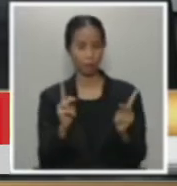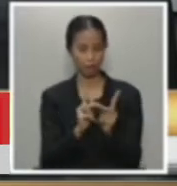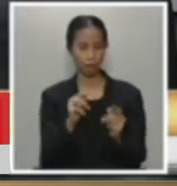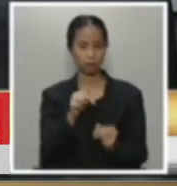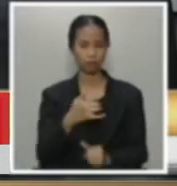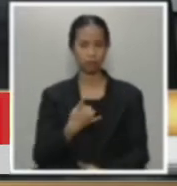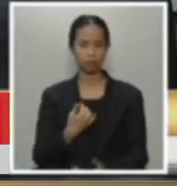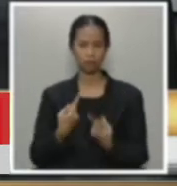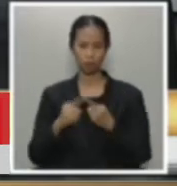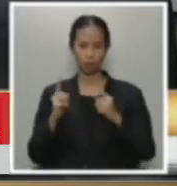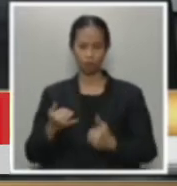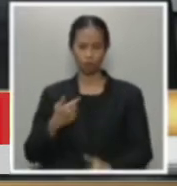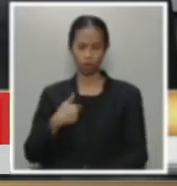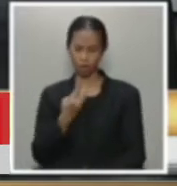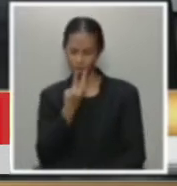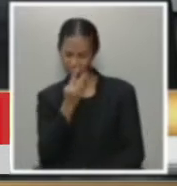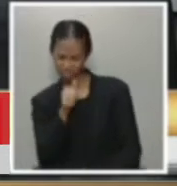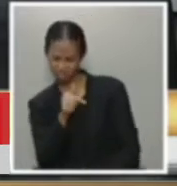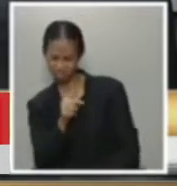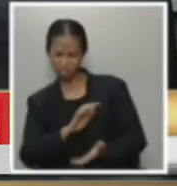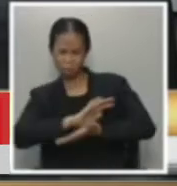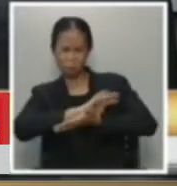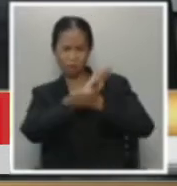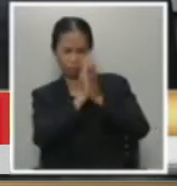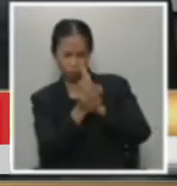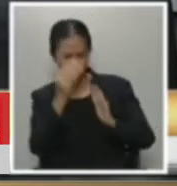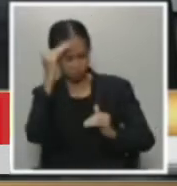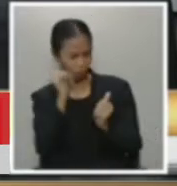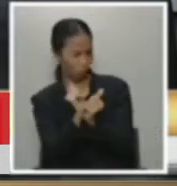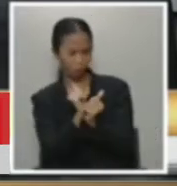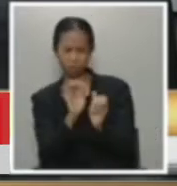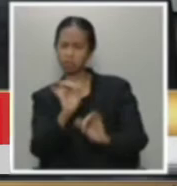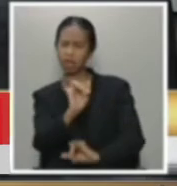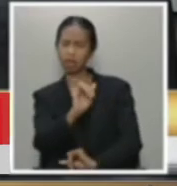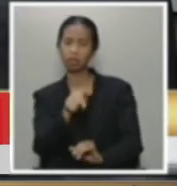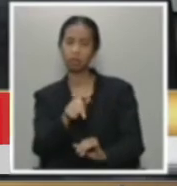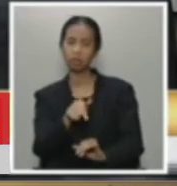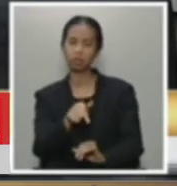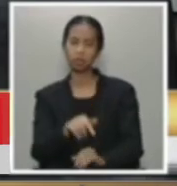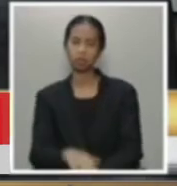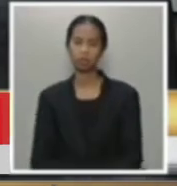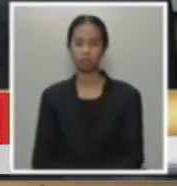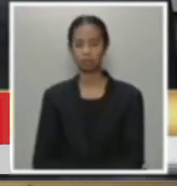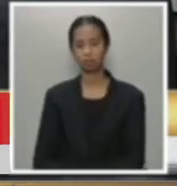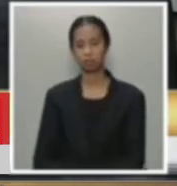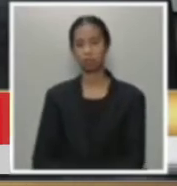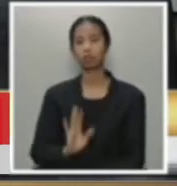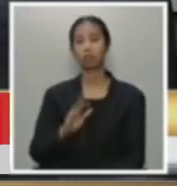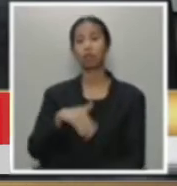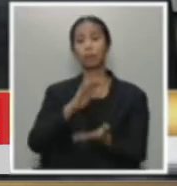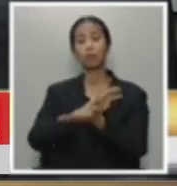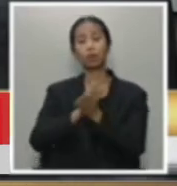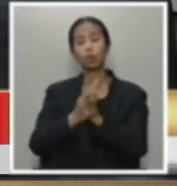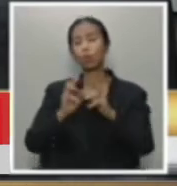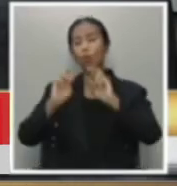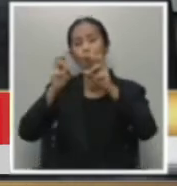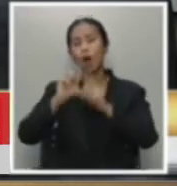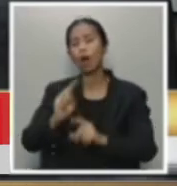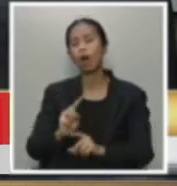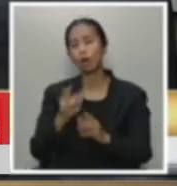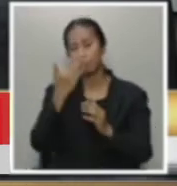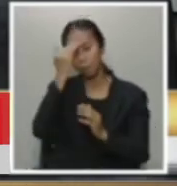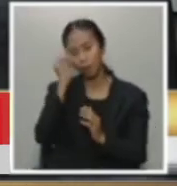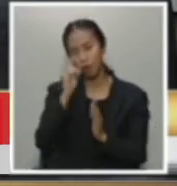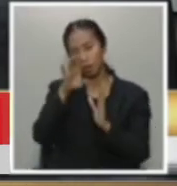ผมยังไม่เห็นชัดเจนว่าท่านปฏิรูปอะไรกับตำรวจไม่ต้องปฏิรูปอะไรหรือครับท่านปฏิรูปอะไรอีกเพราะกระบวน